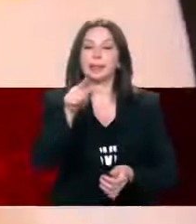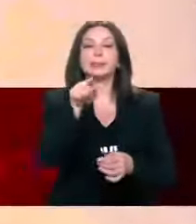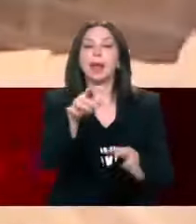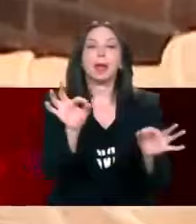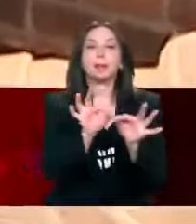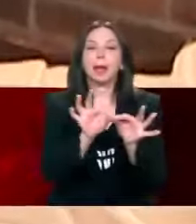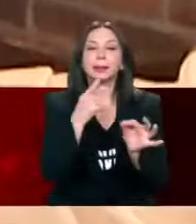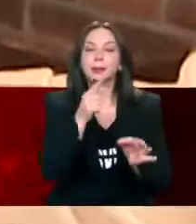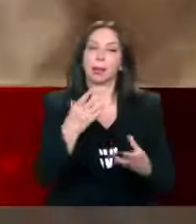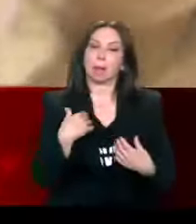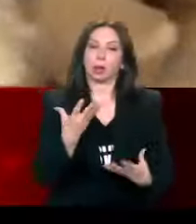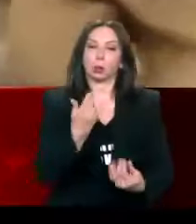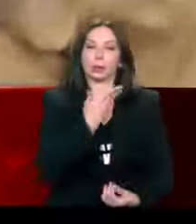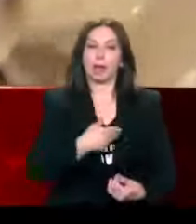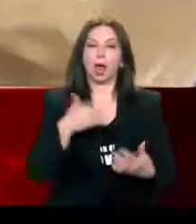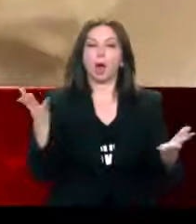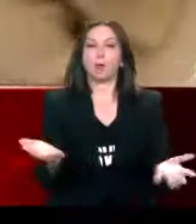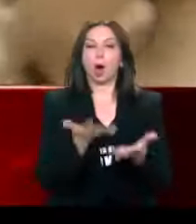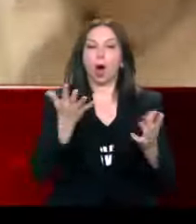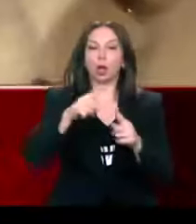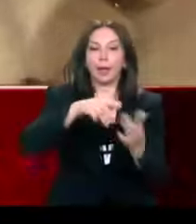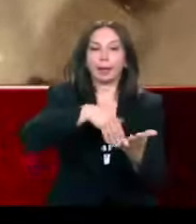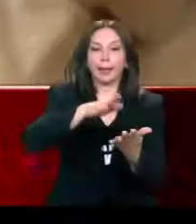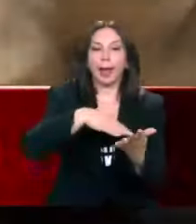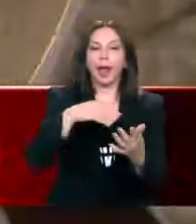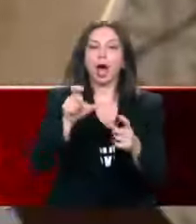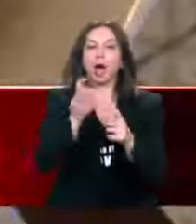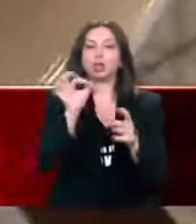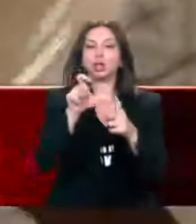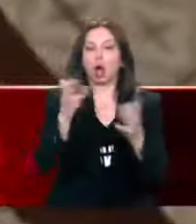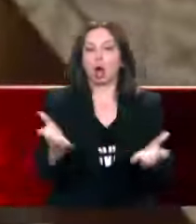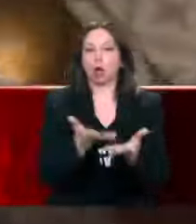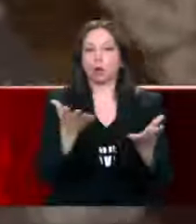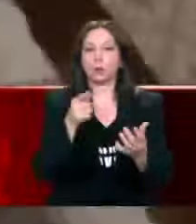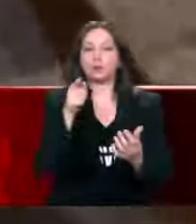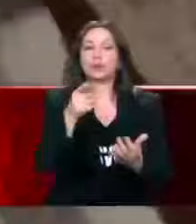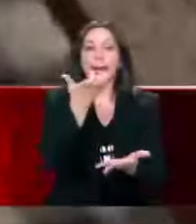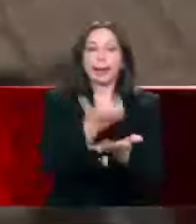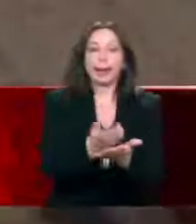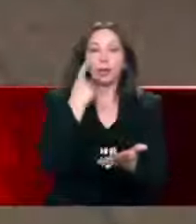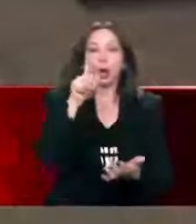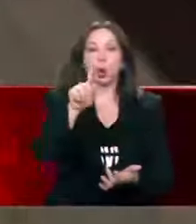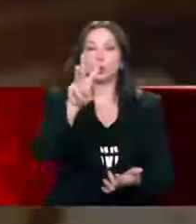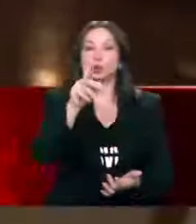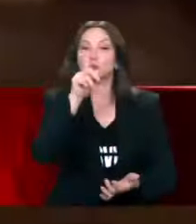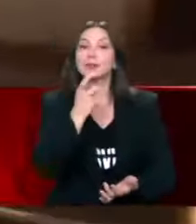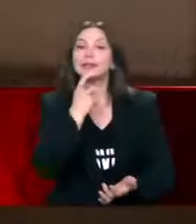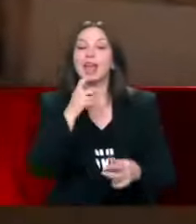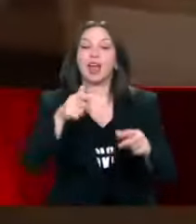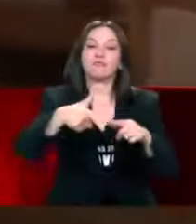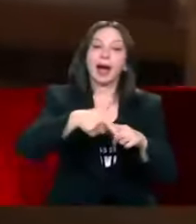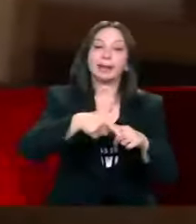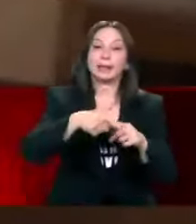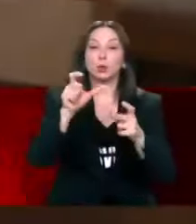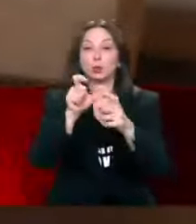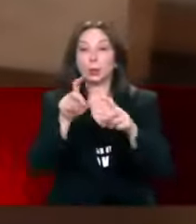Mantı desem. Çok severim. Bol tereyağlı, bol soslu, bol kıymalı. Kayıtlara göre 13. yüzyılda Fatih Sultan Mehmet